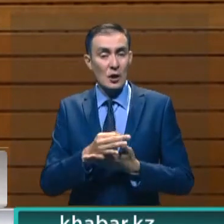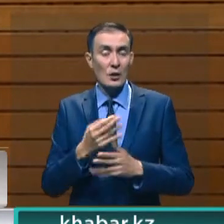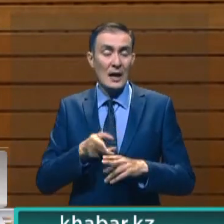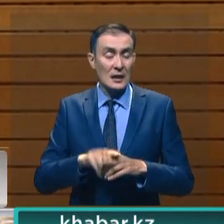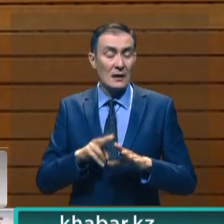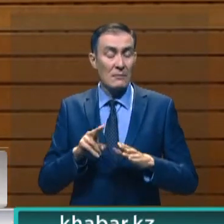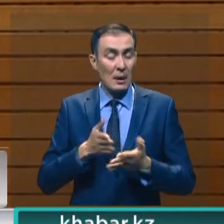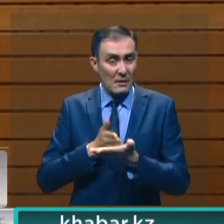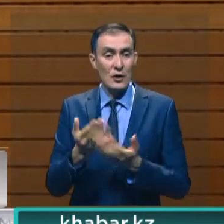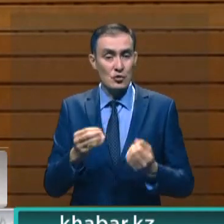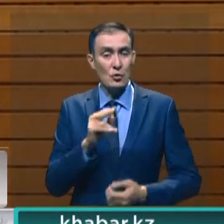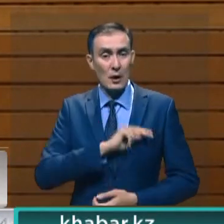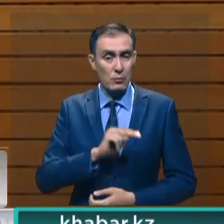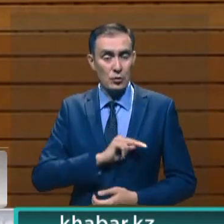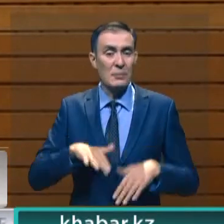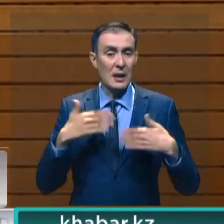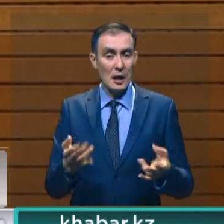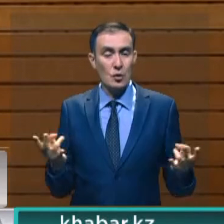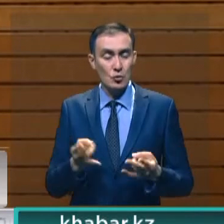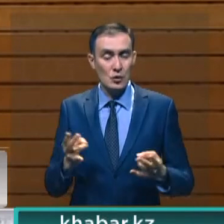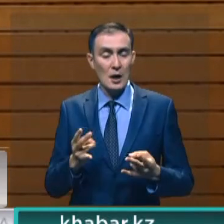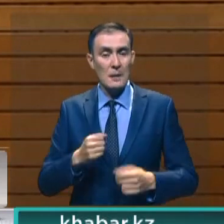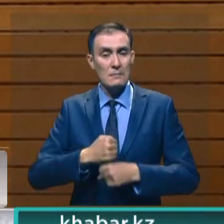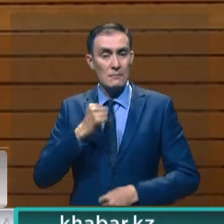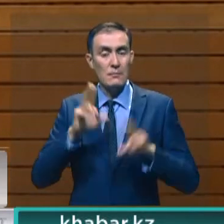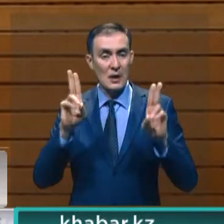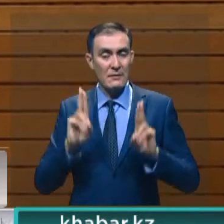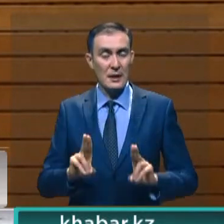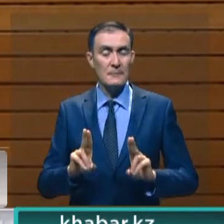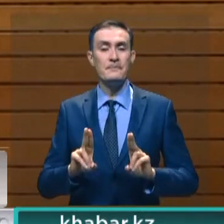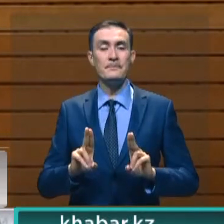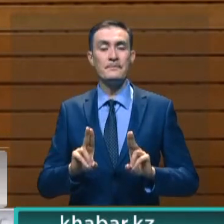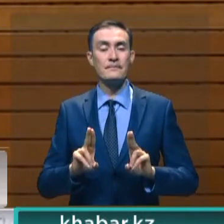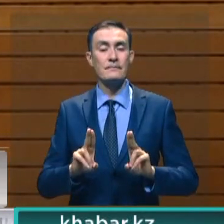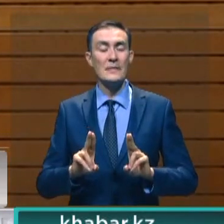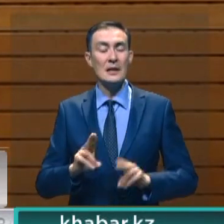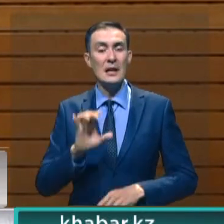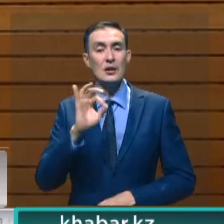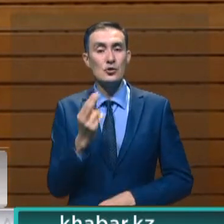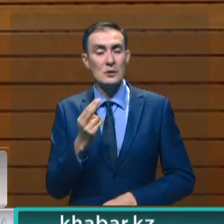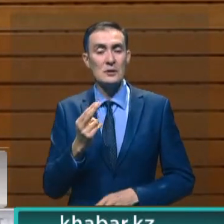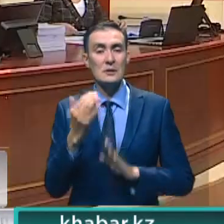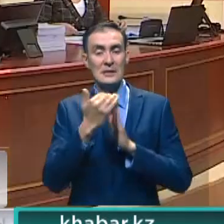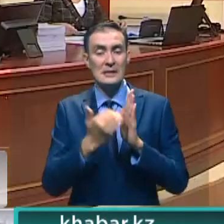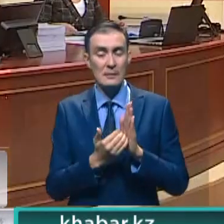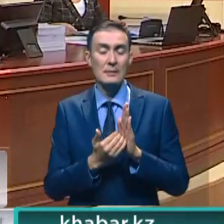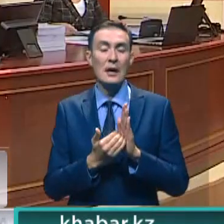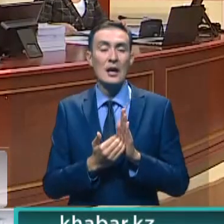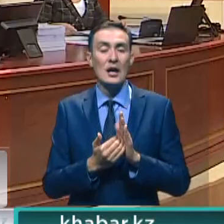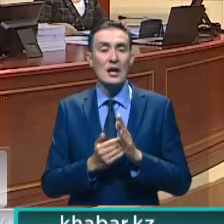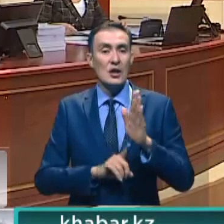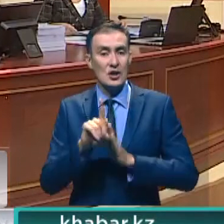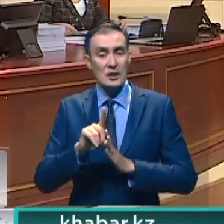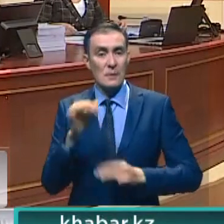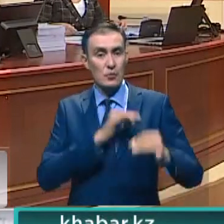в этом направлении мы предлагаем ввести нормы и понятия для социальных сетей и мессенджеров. Жаркие